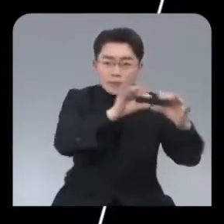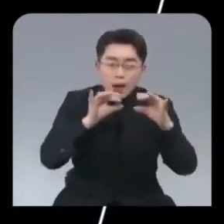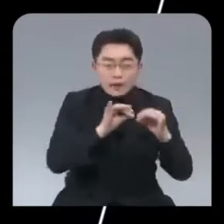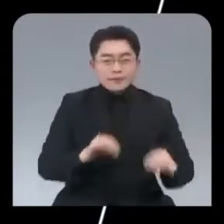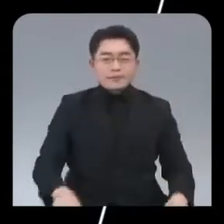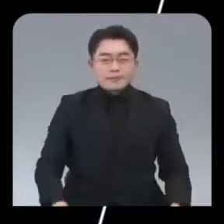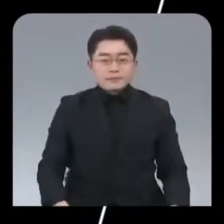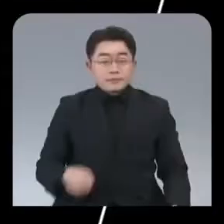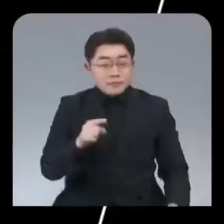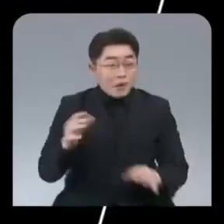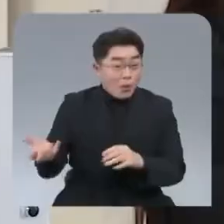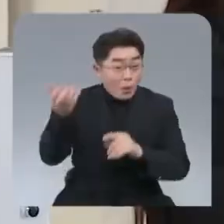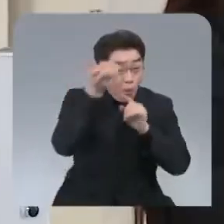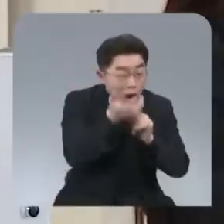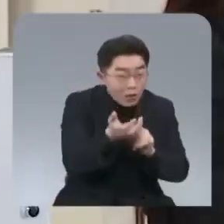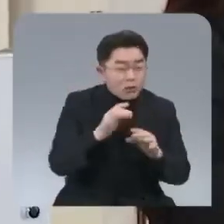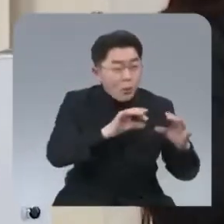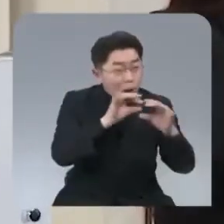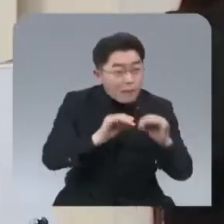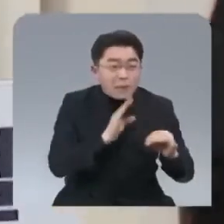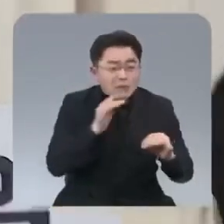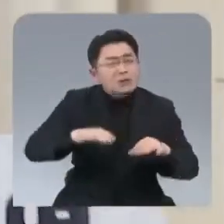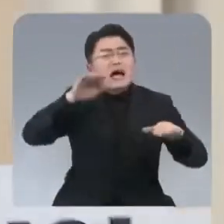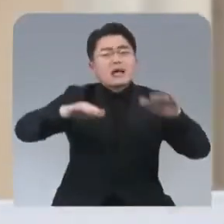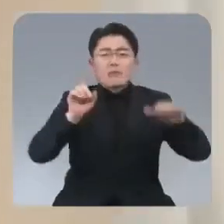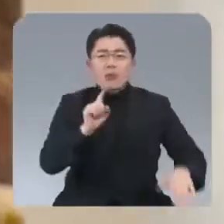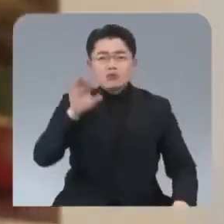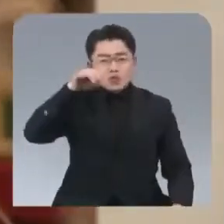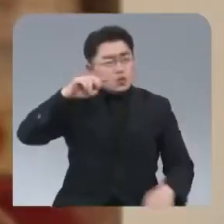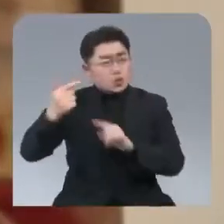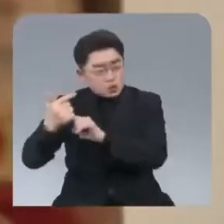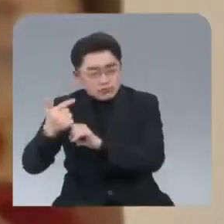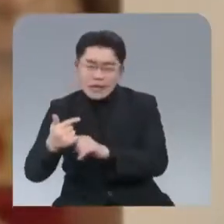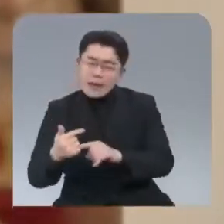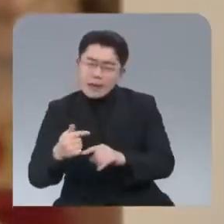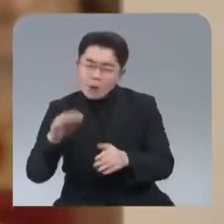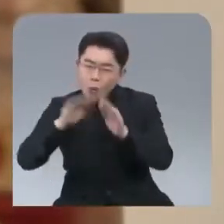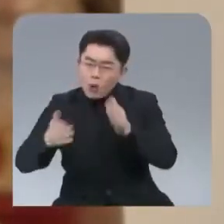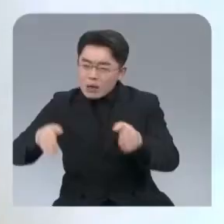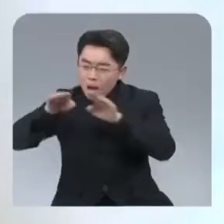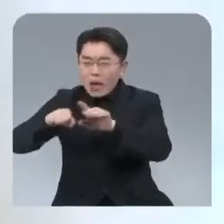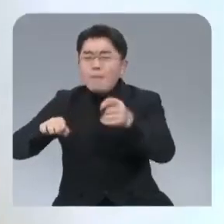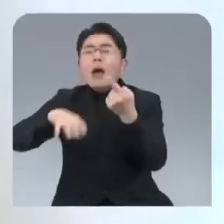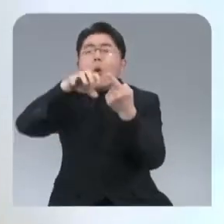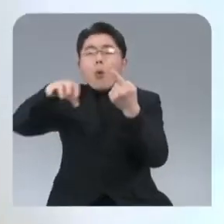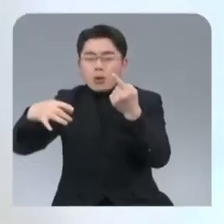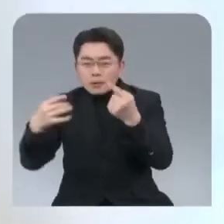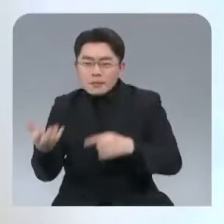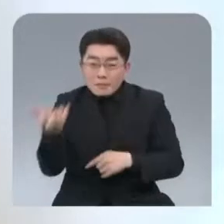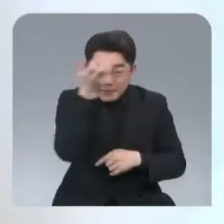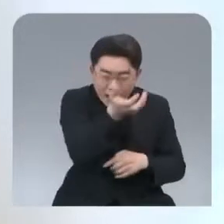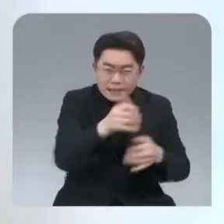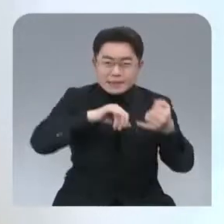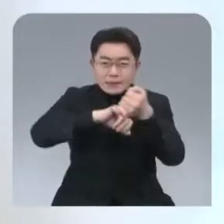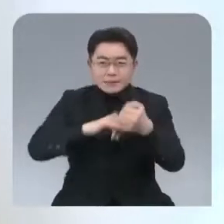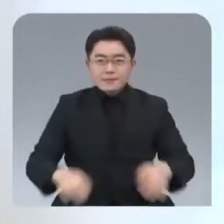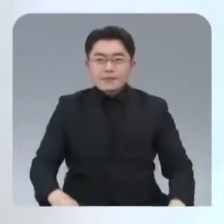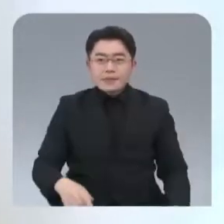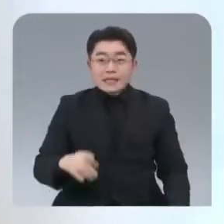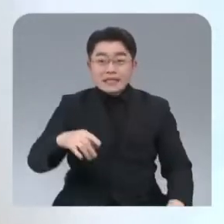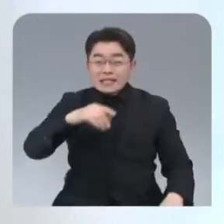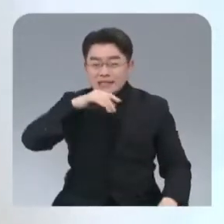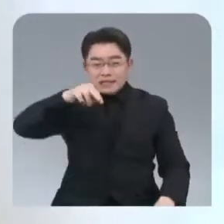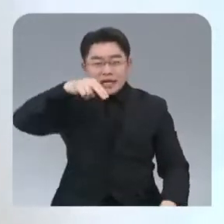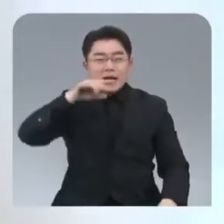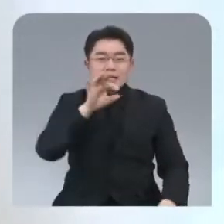강도의 차이는 있습니다 홍성 여러번 은 조건부로 100여 것 이전 을 언급했고 이 대명 심상정 후보는 반드시